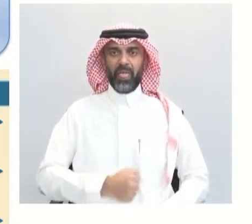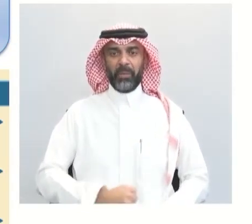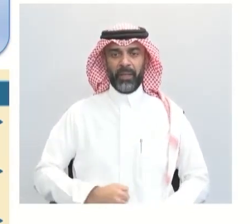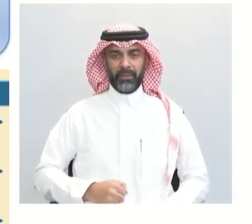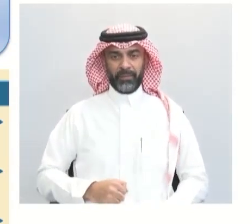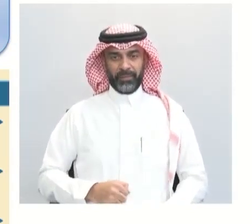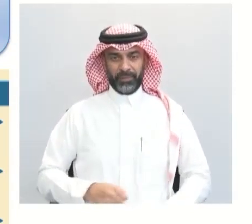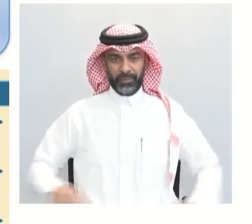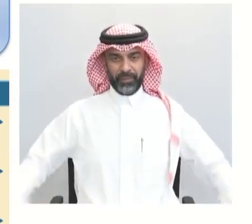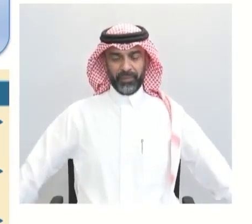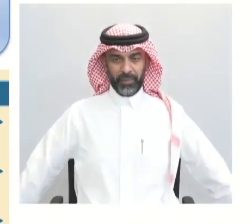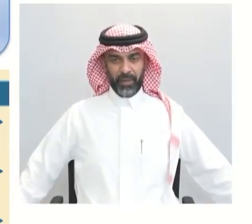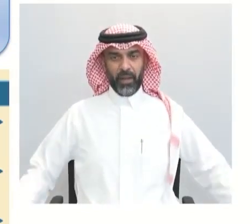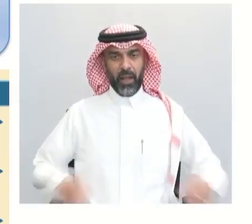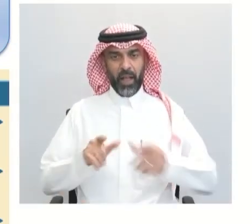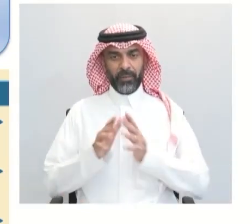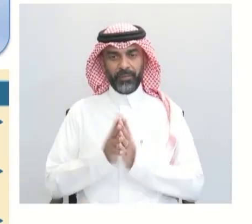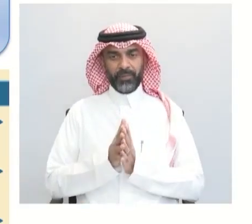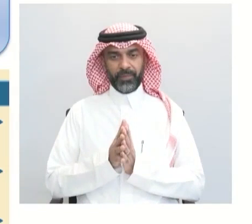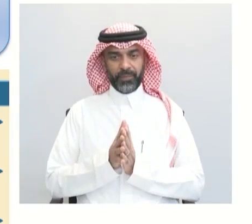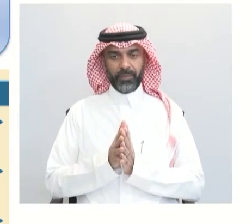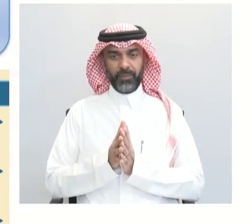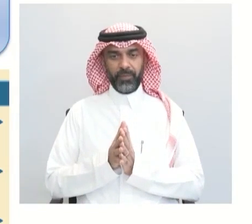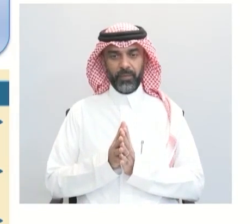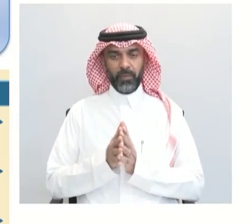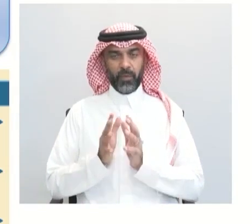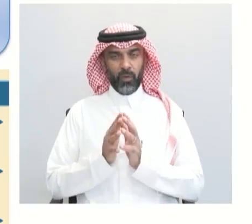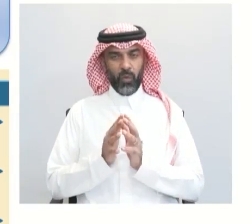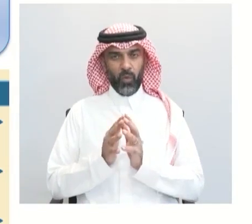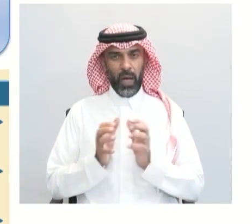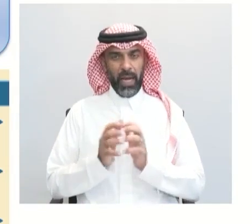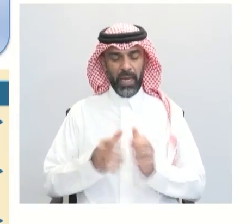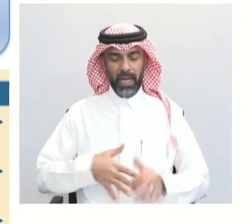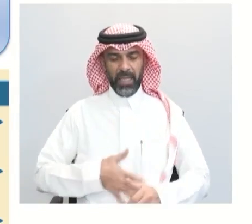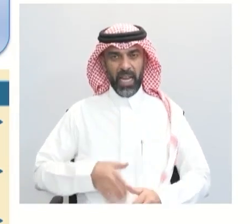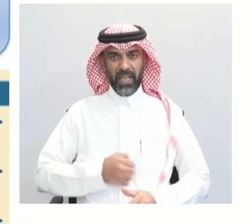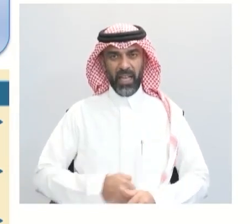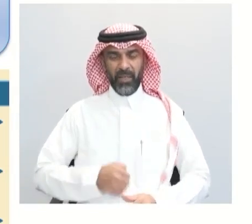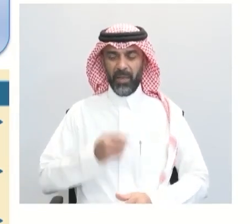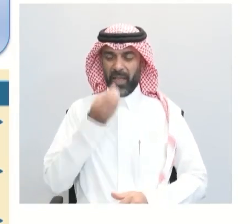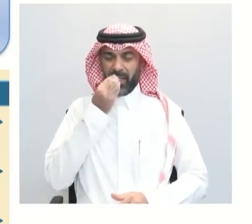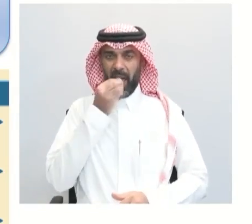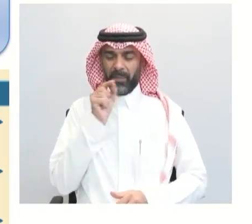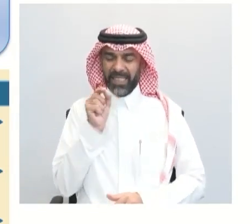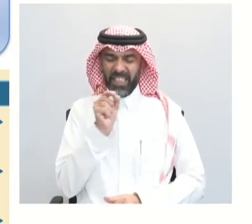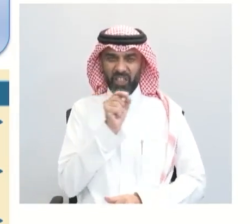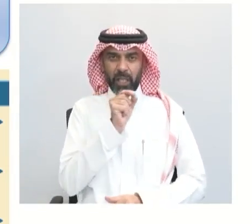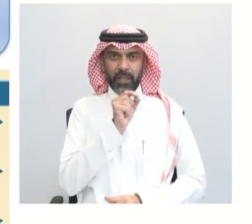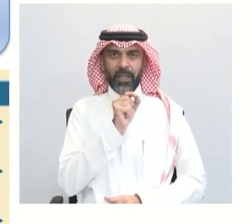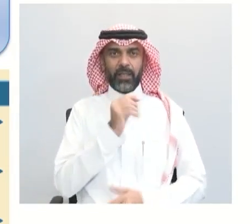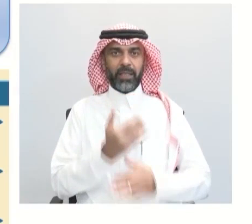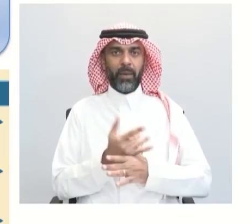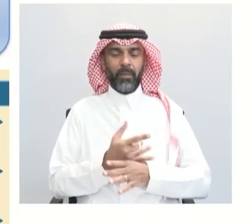فكره عامه تنص هذه الفكره بانه يحلل الجهاز الهضمي الطعام الى جزيئات صغيره لتزويد الجسم